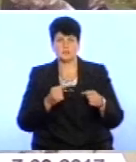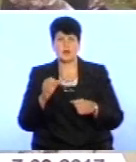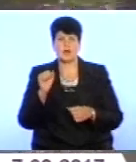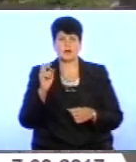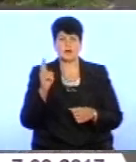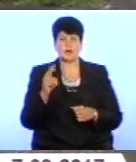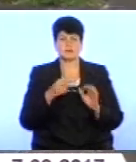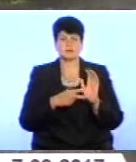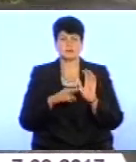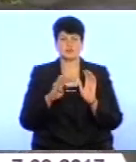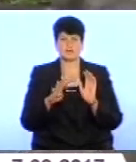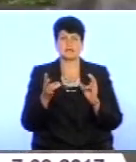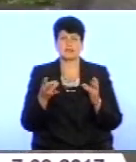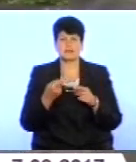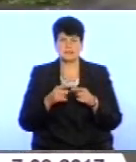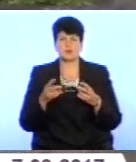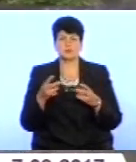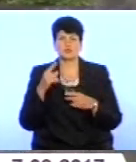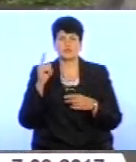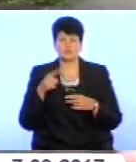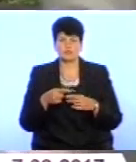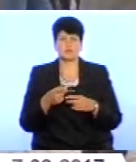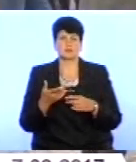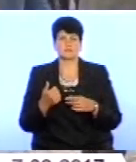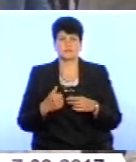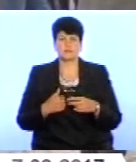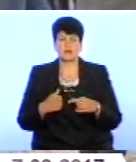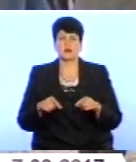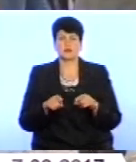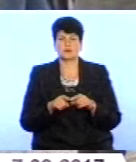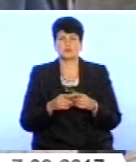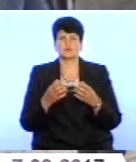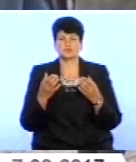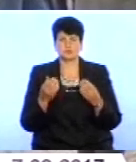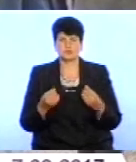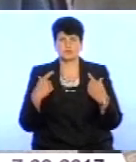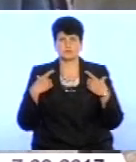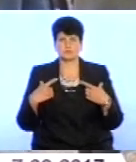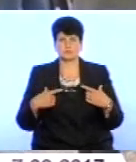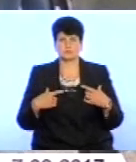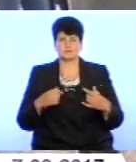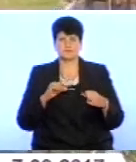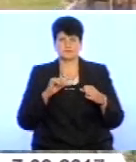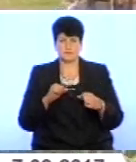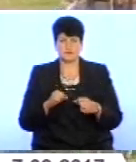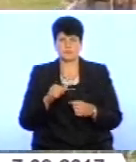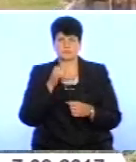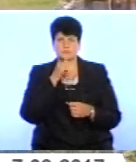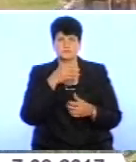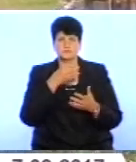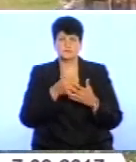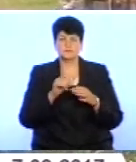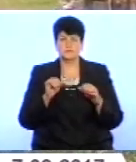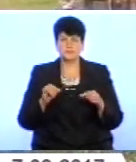АК-74. Це необхідно вміти в бойових умовах, кажуть військові. А ще, екіпірувавшись бронежилетами, дійники випробували свої